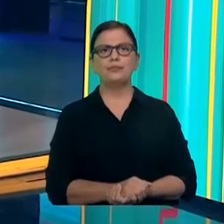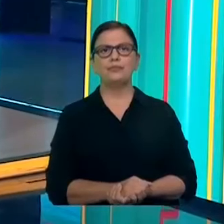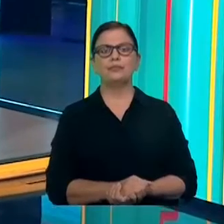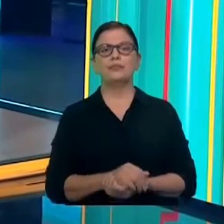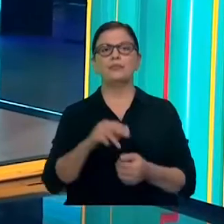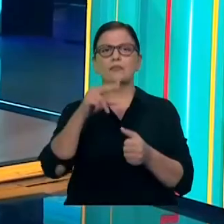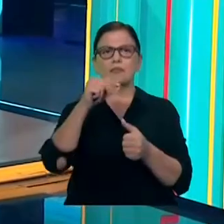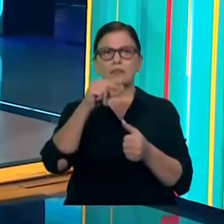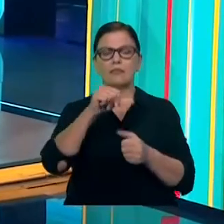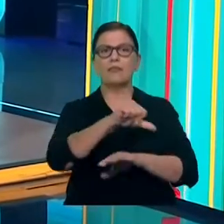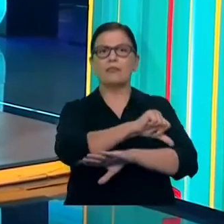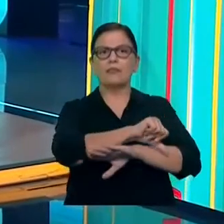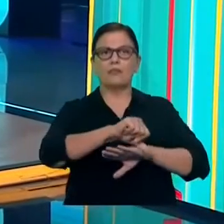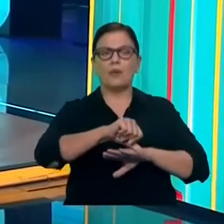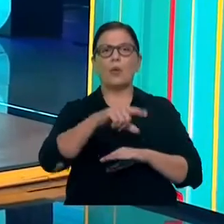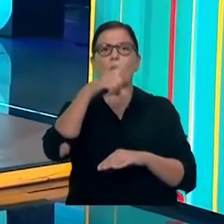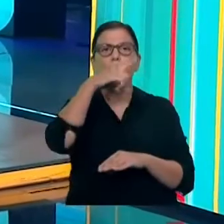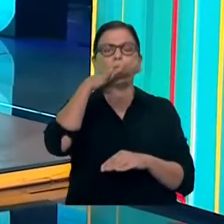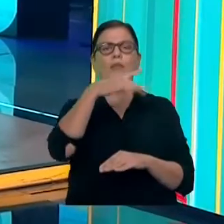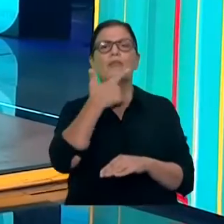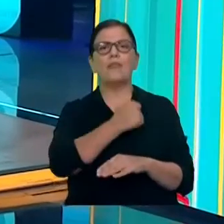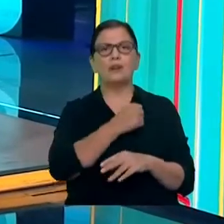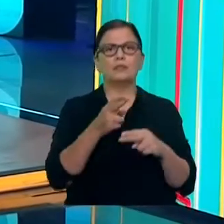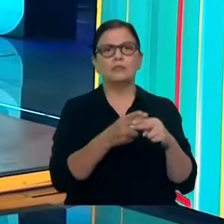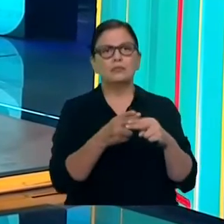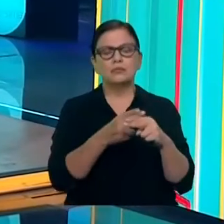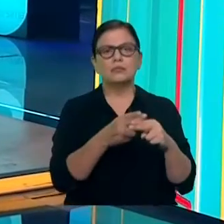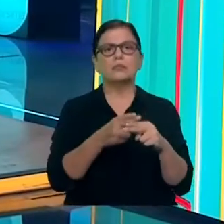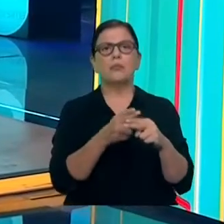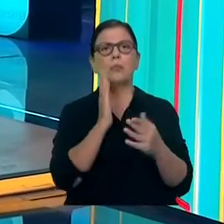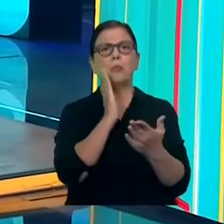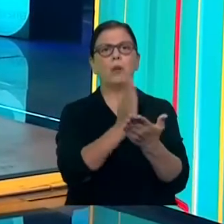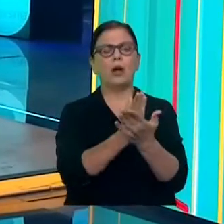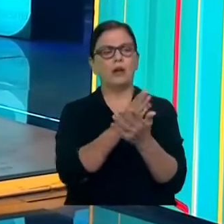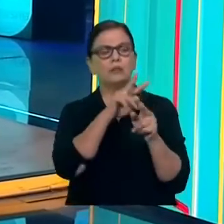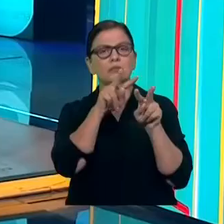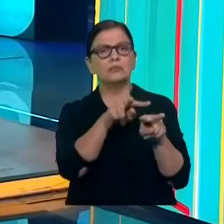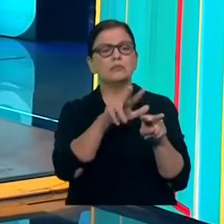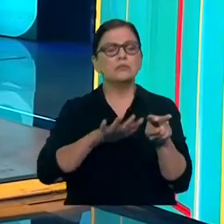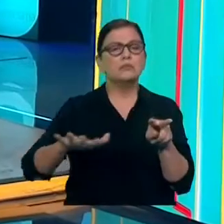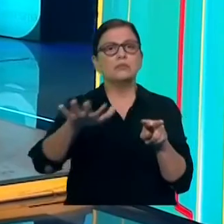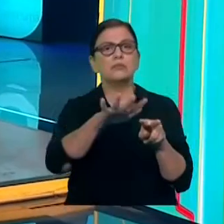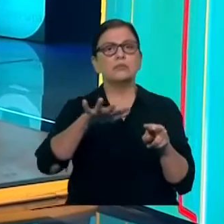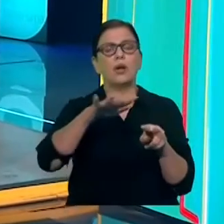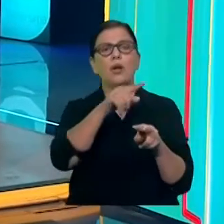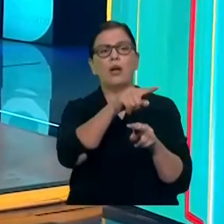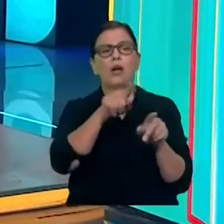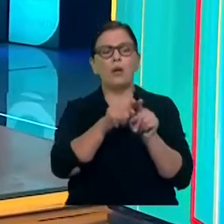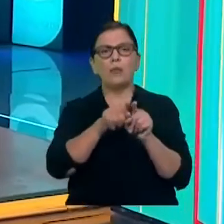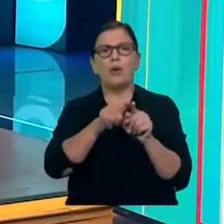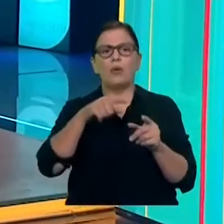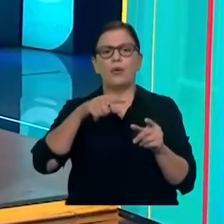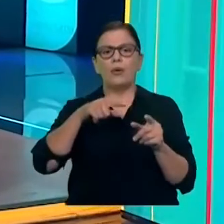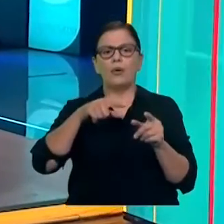Bəli, ermənilər sərhəddə, eləcə də Rusiya sülh məramlılarının birbaşa nəzarətində olan hissələrdə təxribatlardan